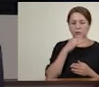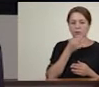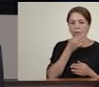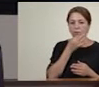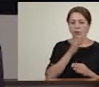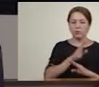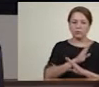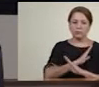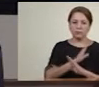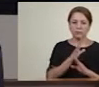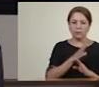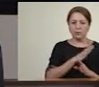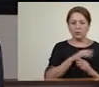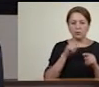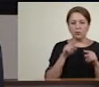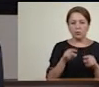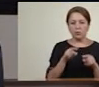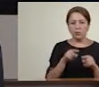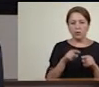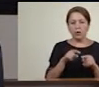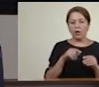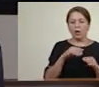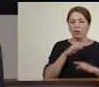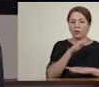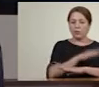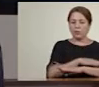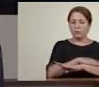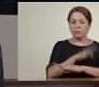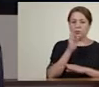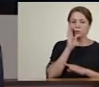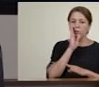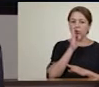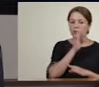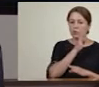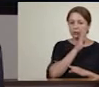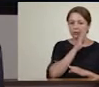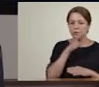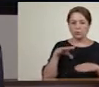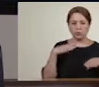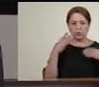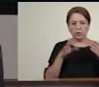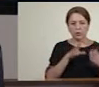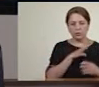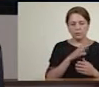etgach, uning tarbiyasida onasining roli katta bo'lgan.